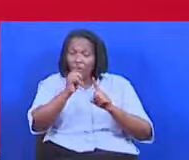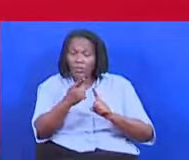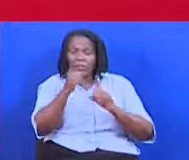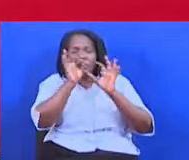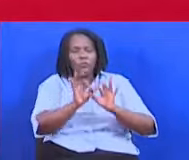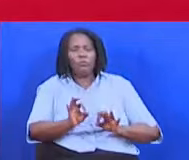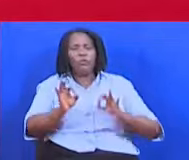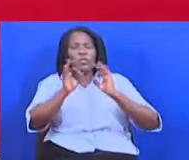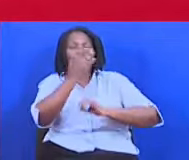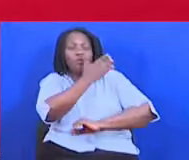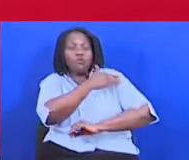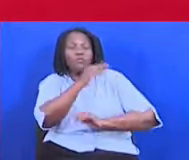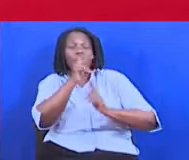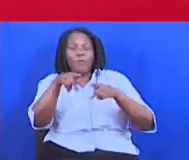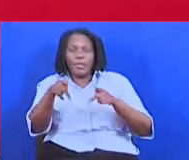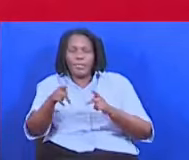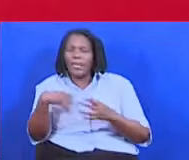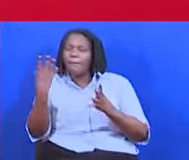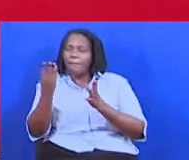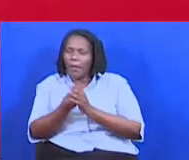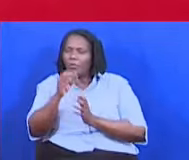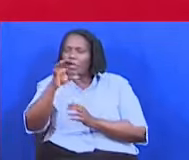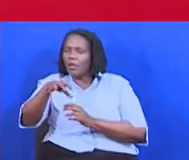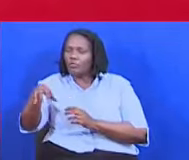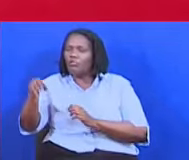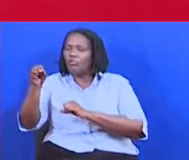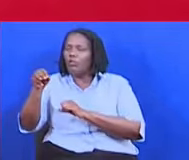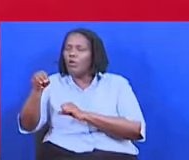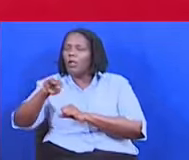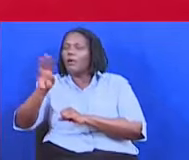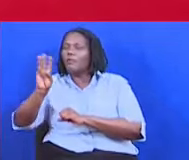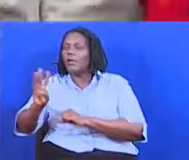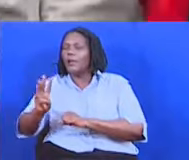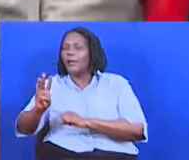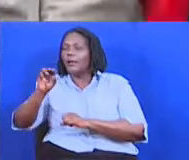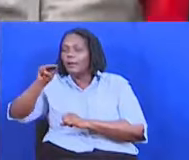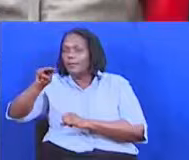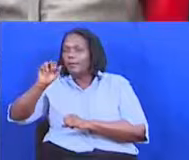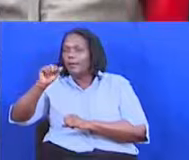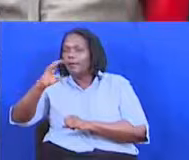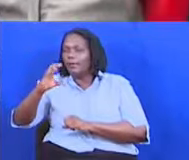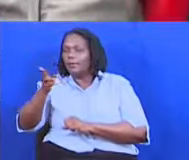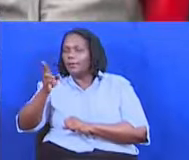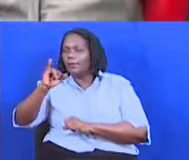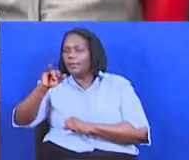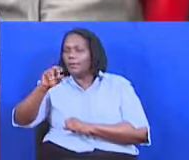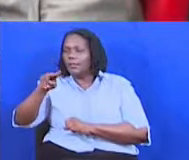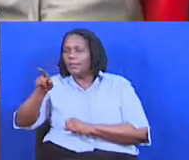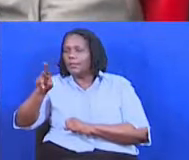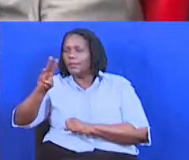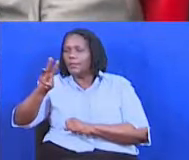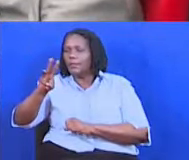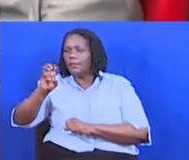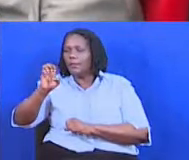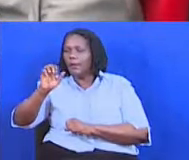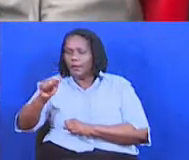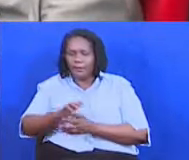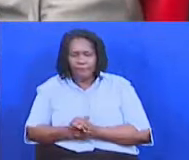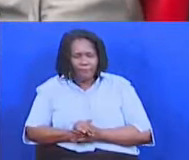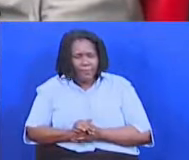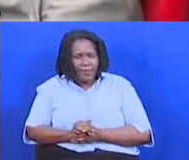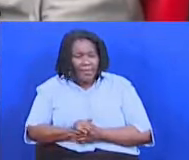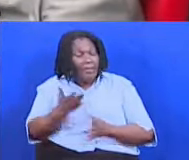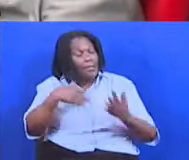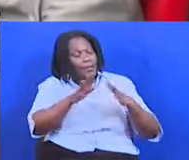kwa wananchi, likiwemo soko hili katika halmashauri ya Nachingwea. Naomba nimwakishie Mheshimiwa Mbunge amekuwa akiuliza kishirikiana na